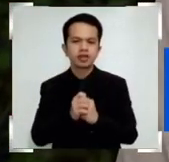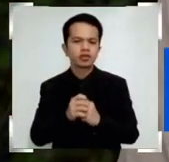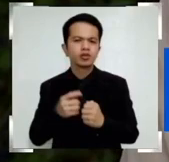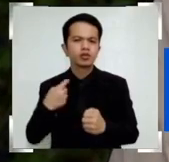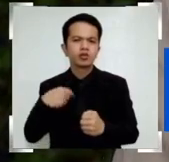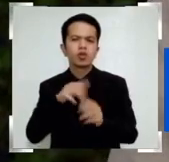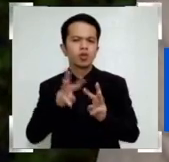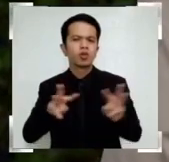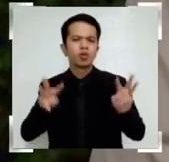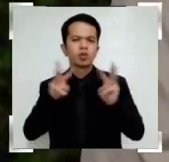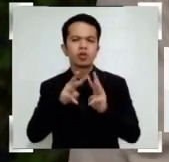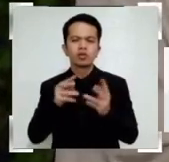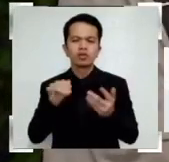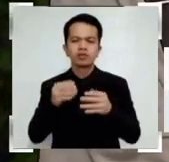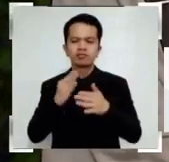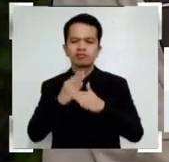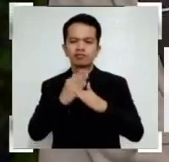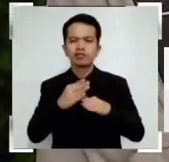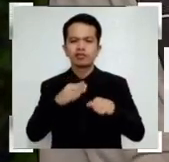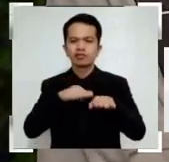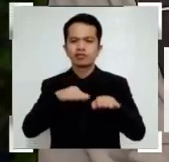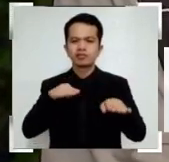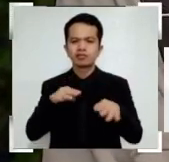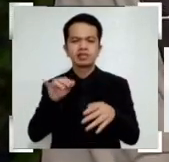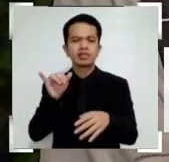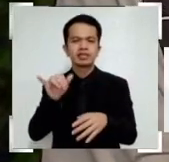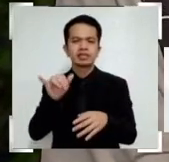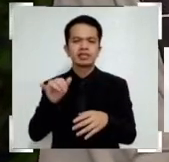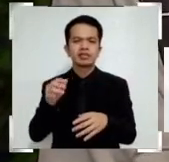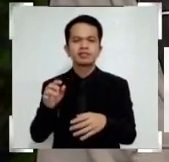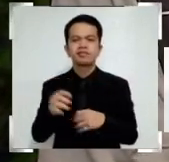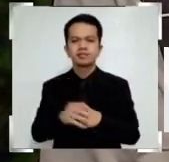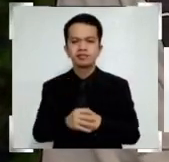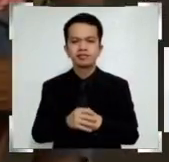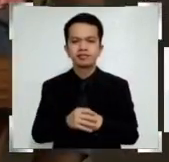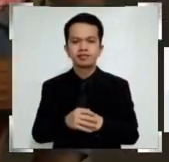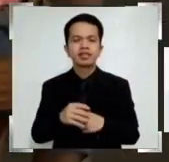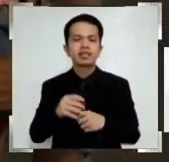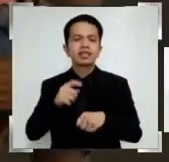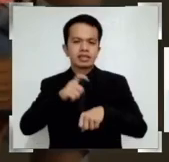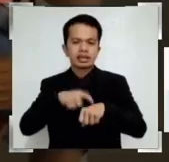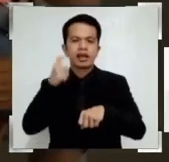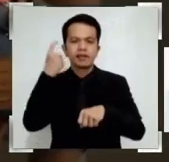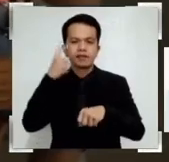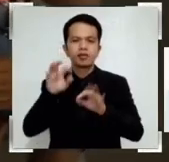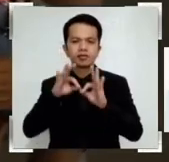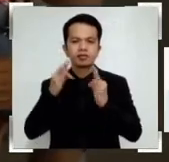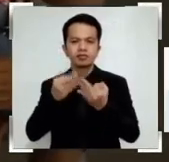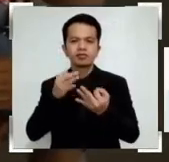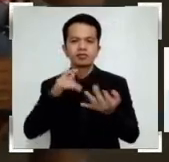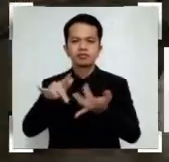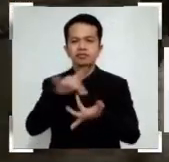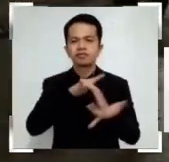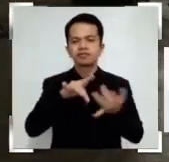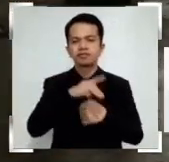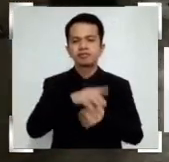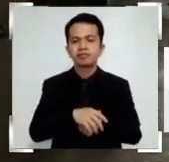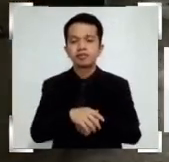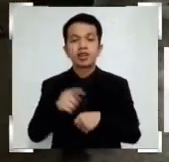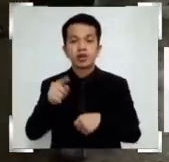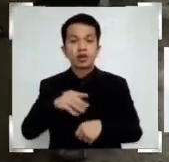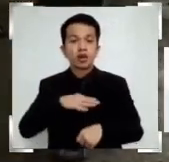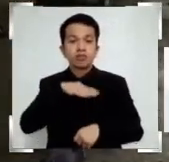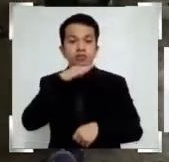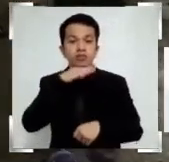at tama, sabi ng akin dalaga, it's time for bonding, family bonding. Bukod sa busog ka na, nakatulong ka pa